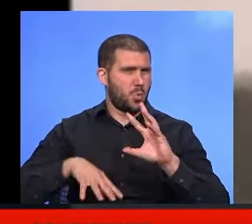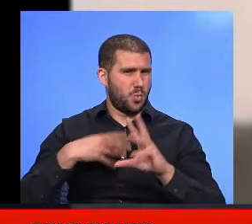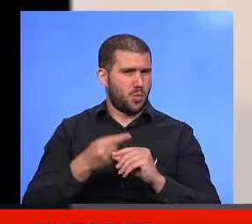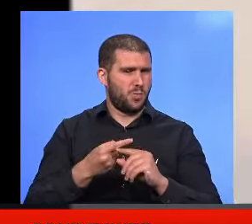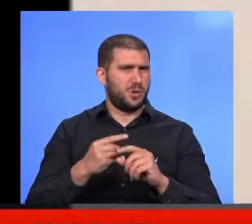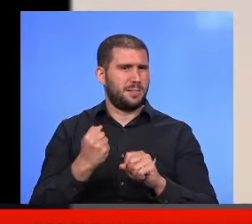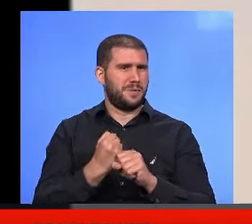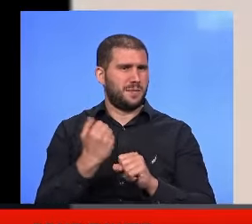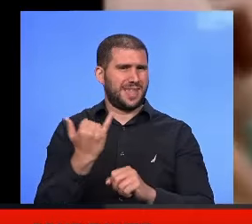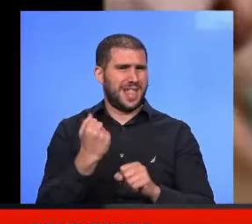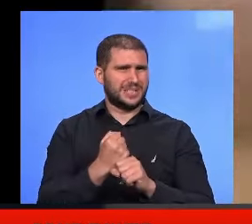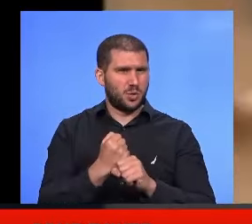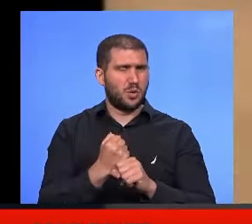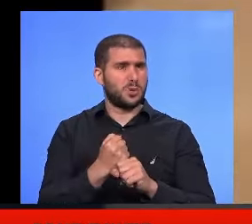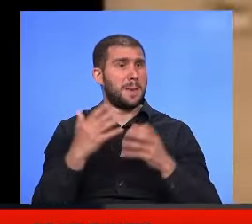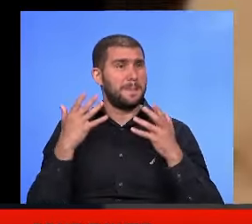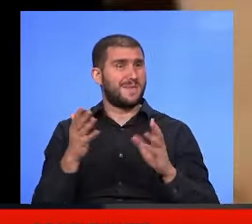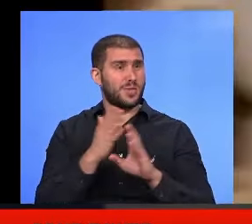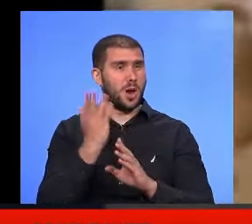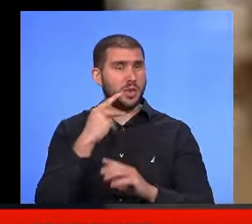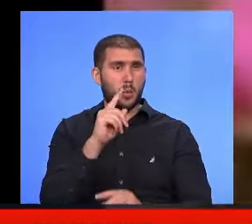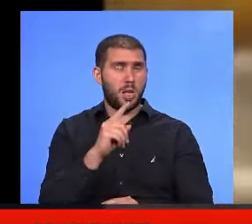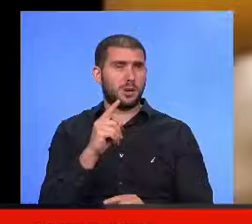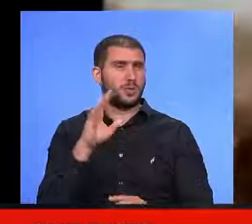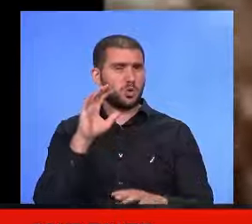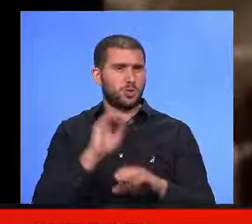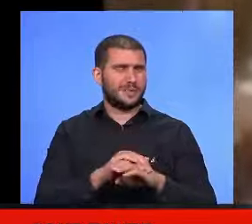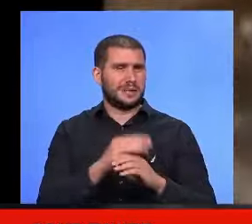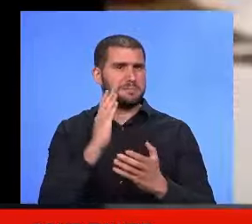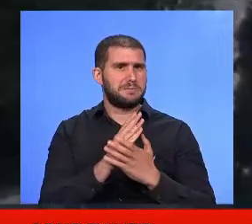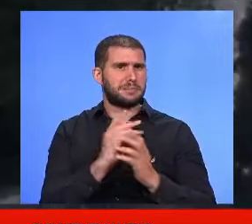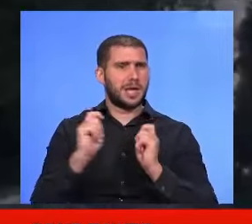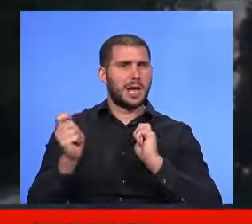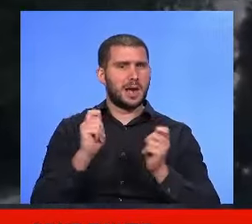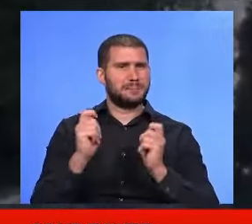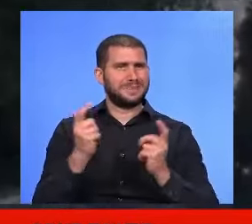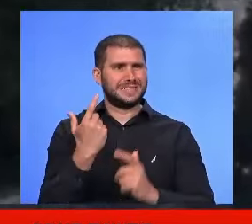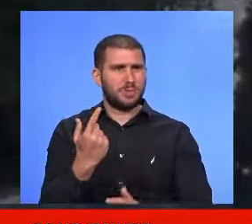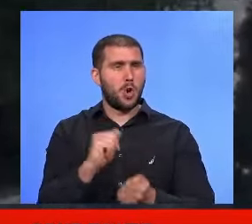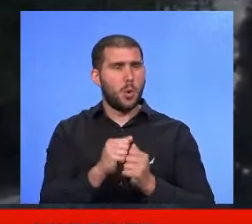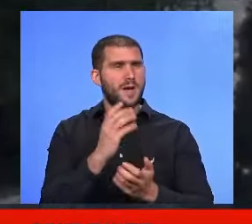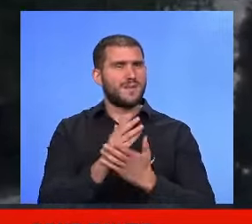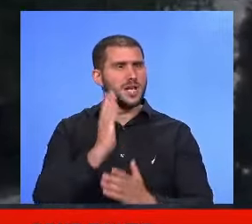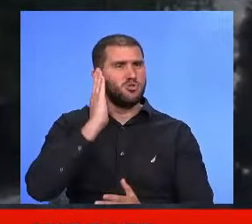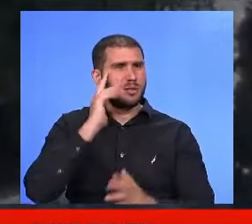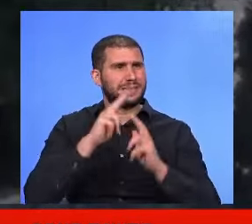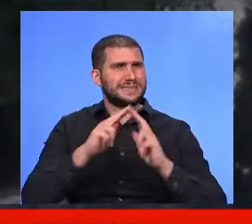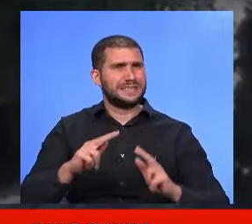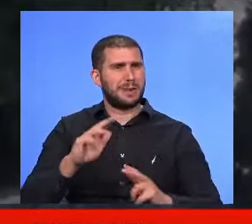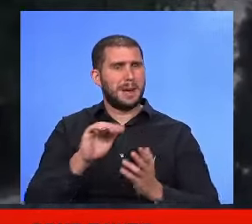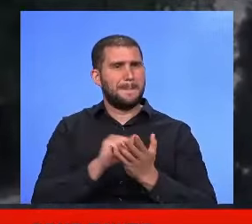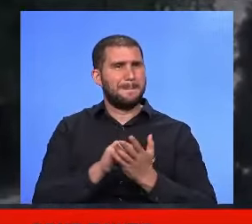בדרך כלל, מתקפת הטרור הייתה כנראה תופסת אותם רוקדים במסיבה, או כשהם כבר ישנים